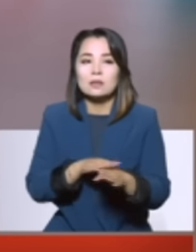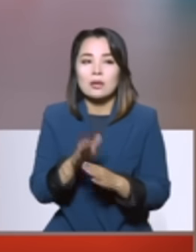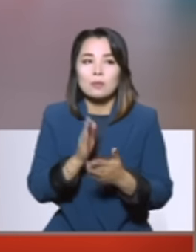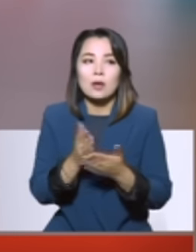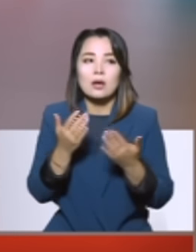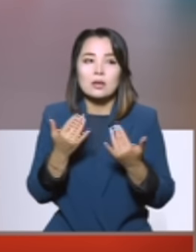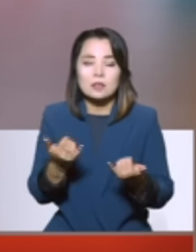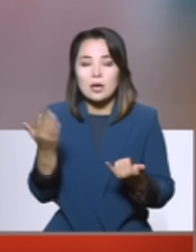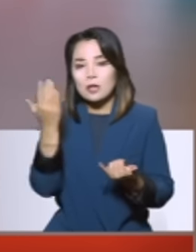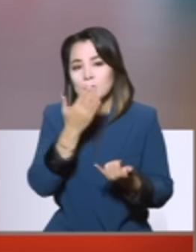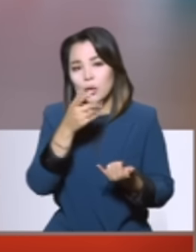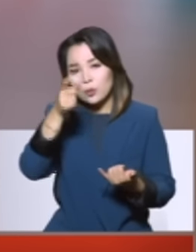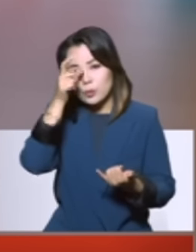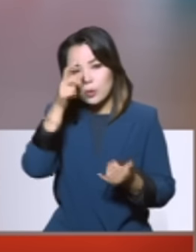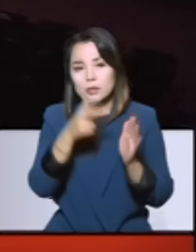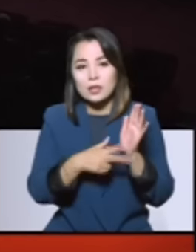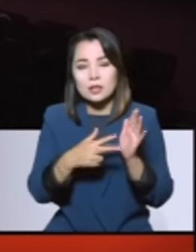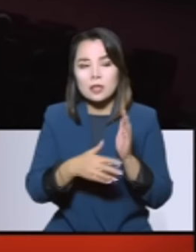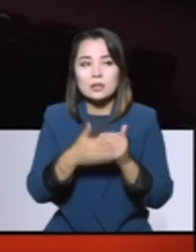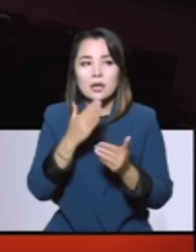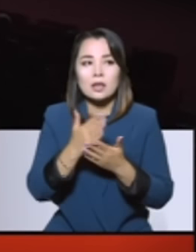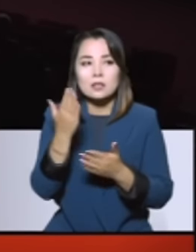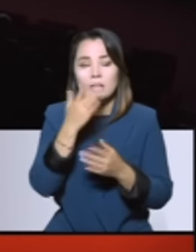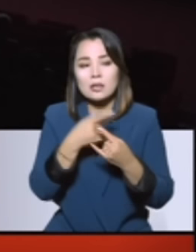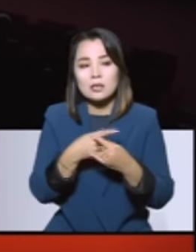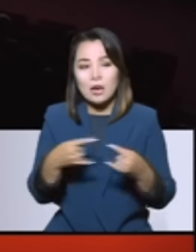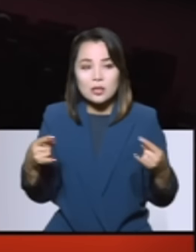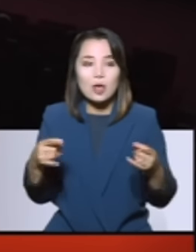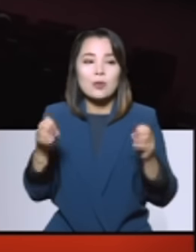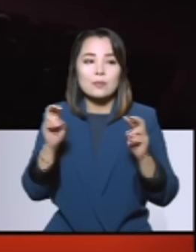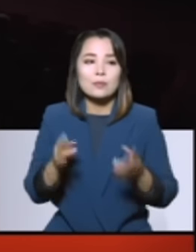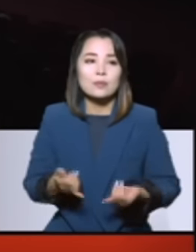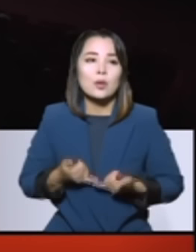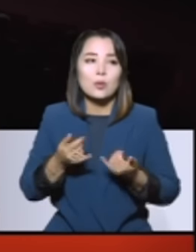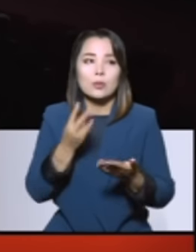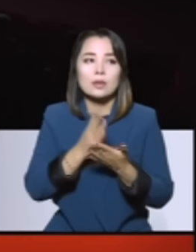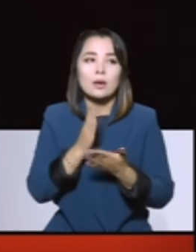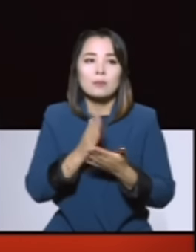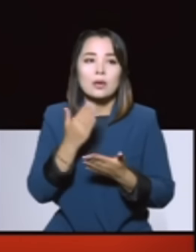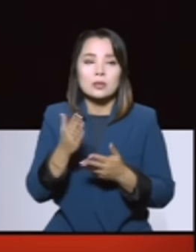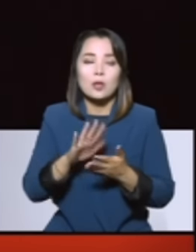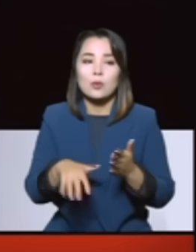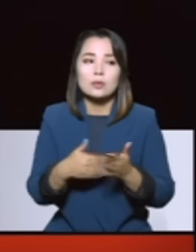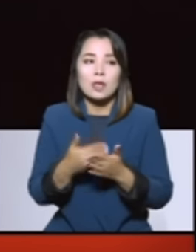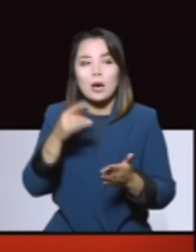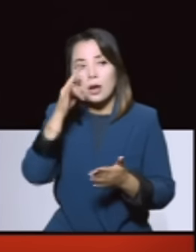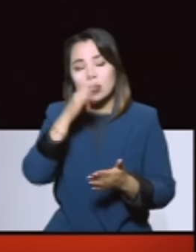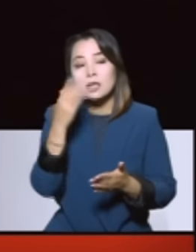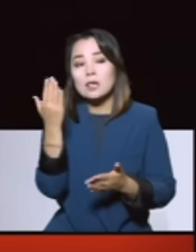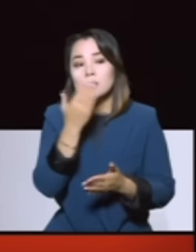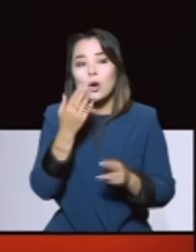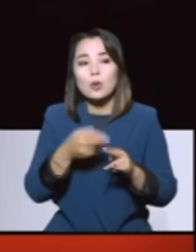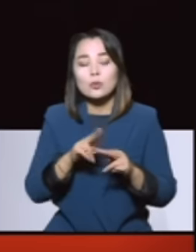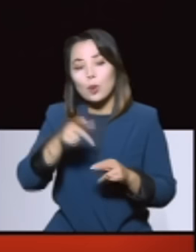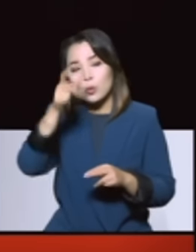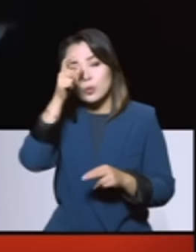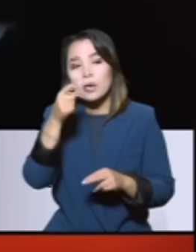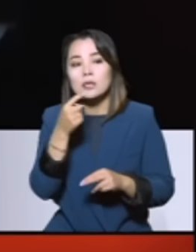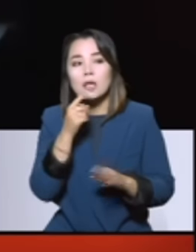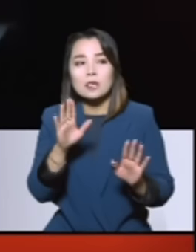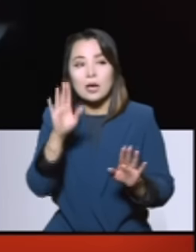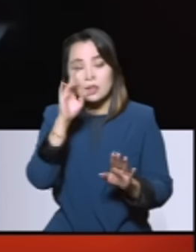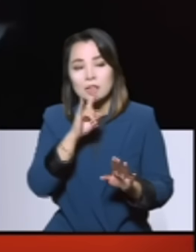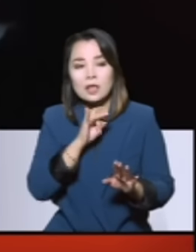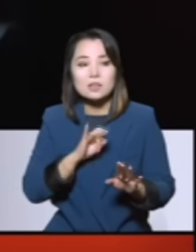бүгінен баста фильм Түркияның 80-ден аса кинотеатрларында көпшілік көрерменге ұсынылады. Бұған дейін қазақ киноларынан түрік тіліне тек